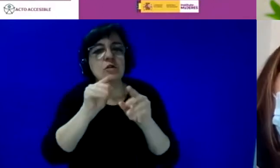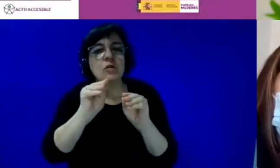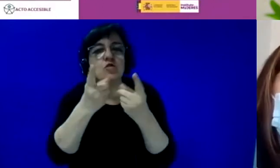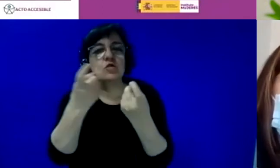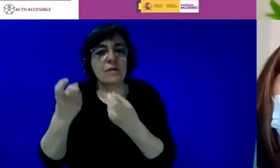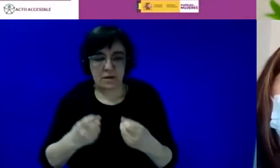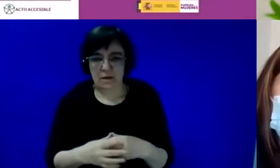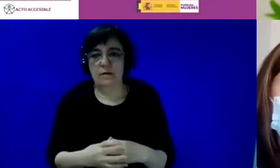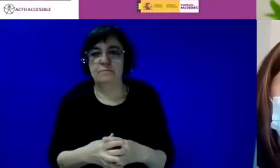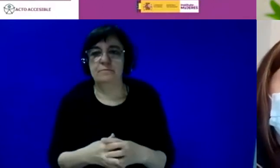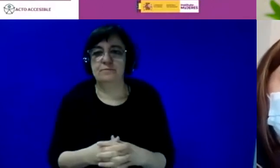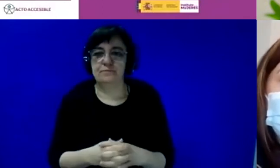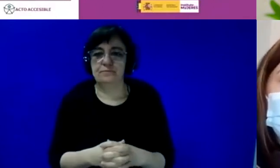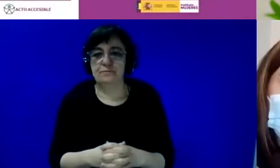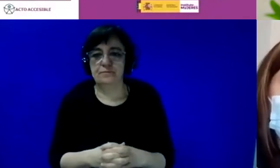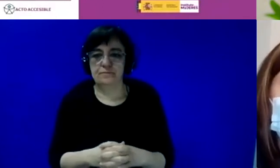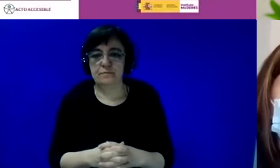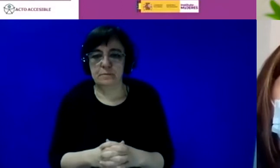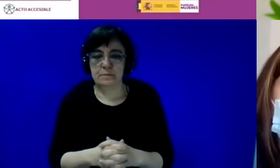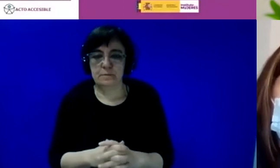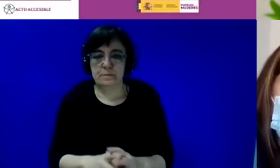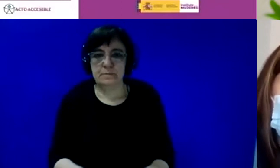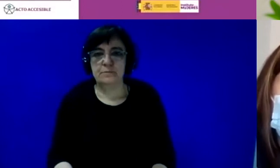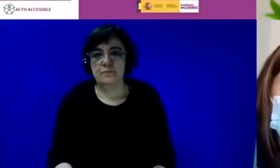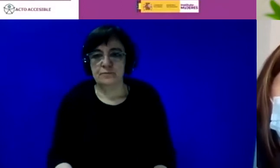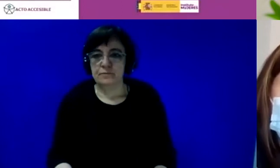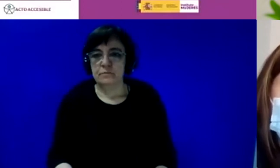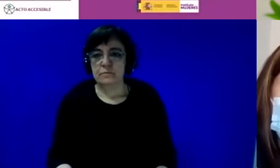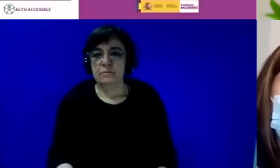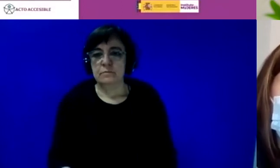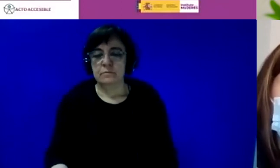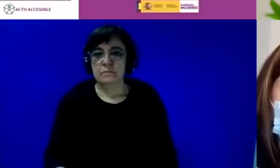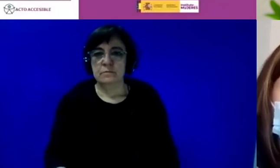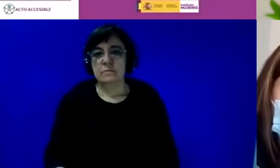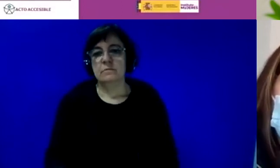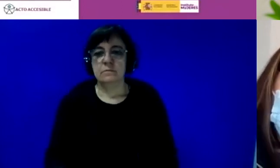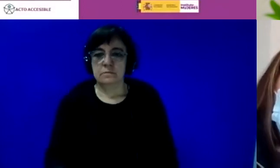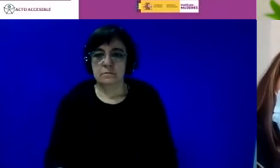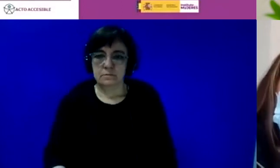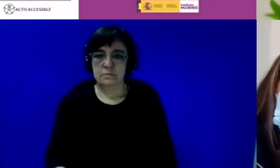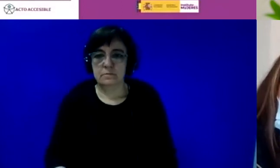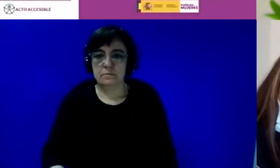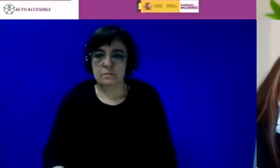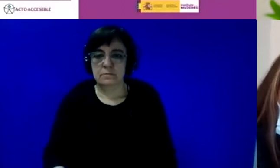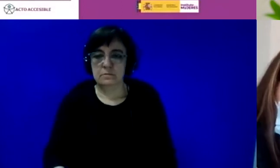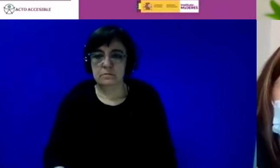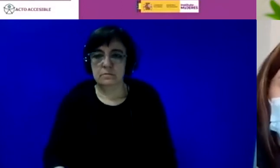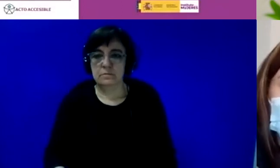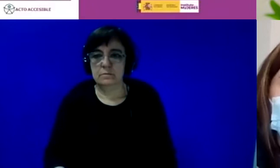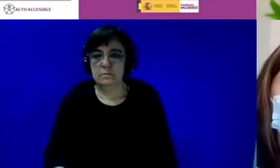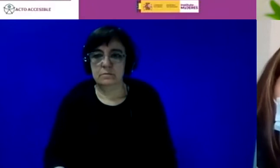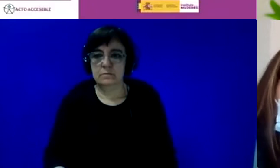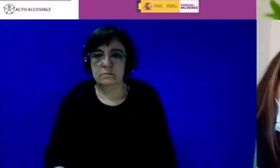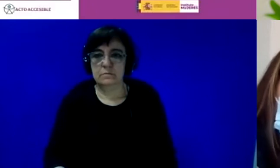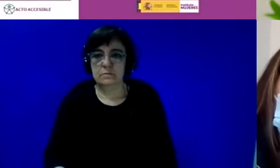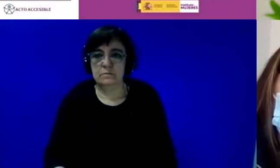що за підтримки наших міжнародних партнерів в місті Львові, а може ще й в іншому місті,